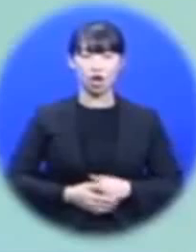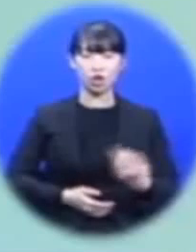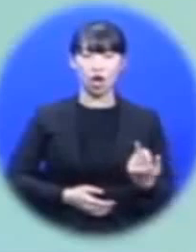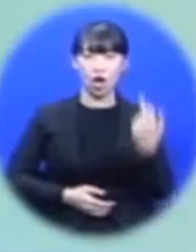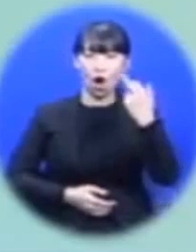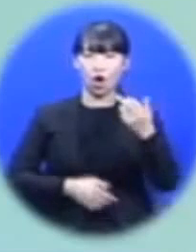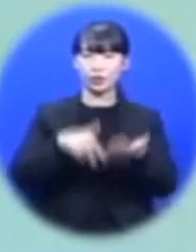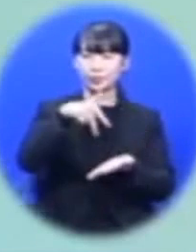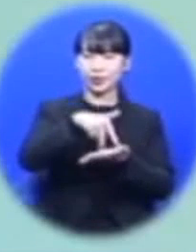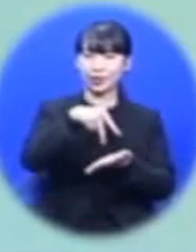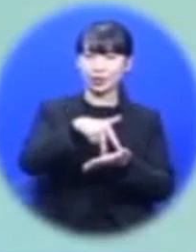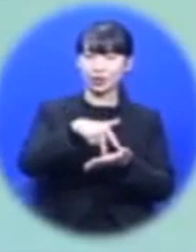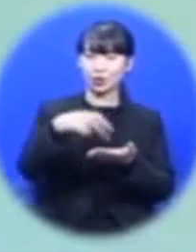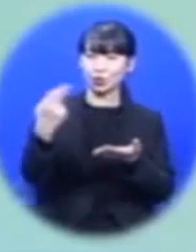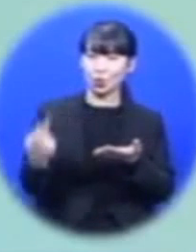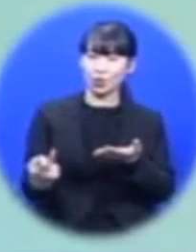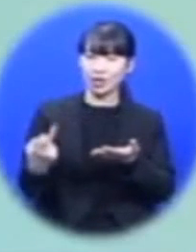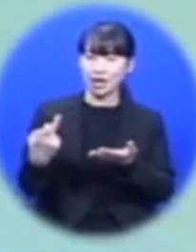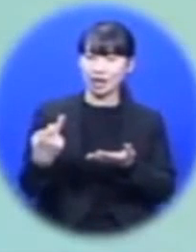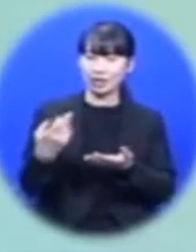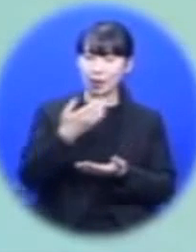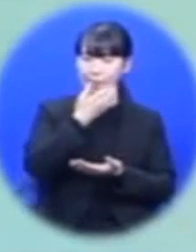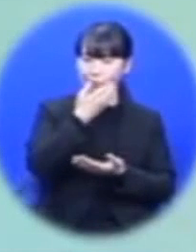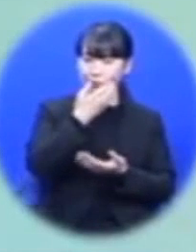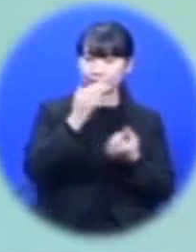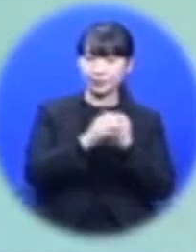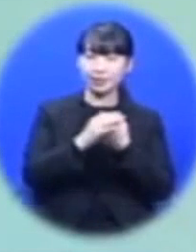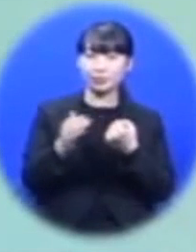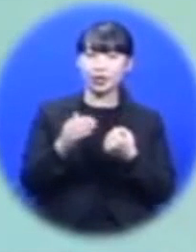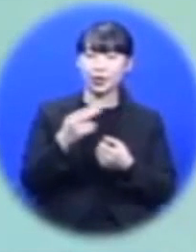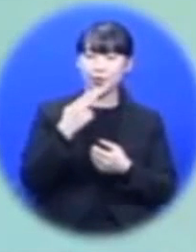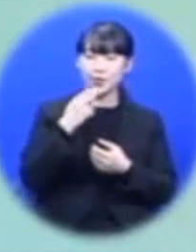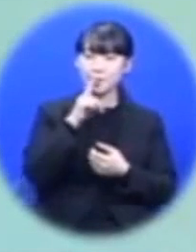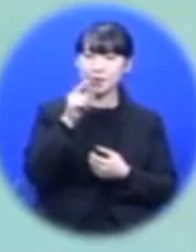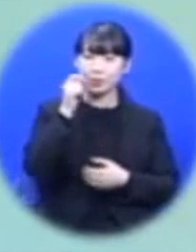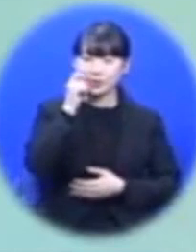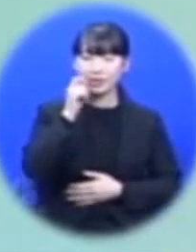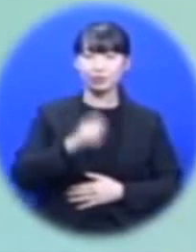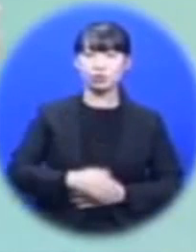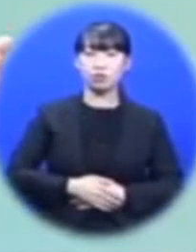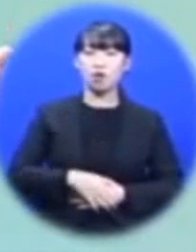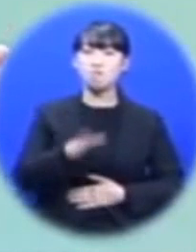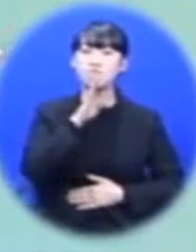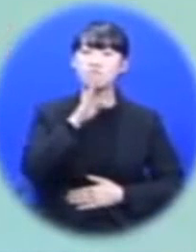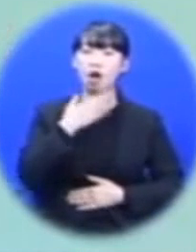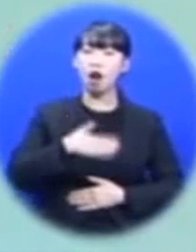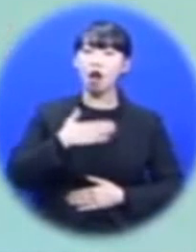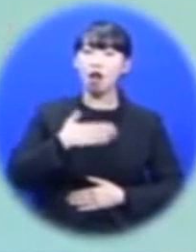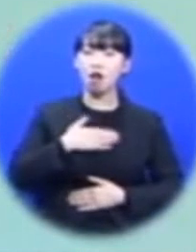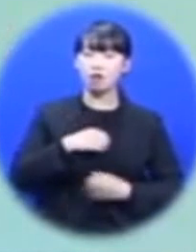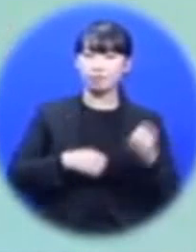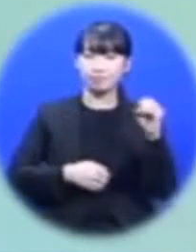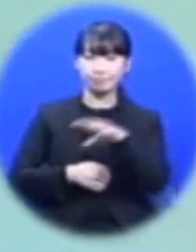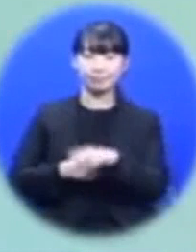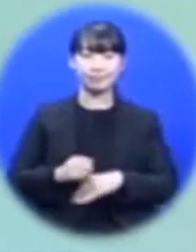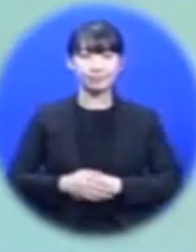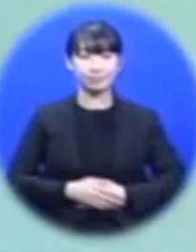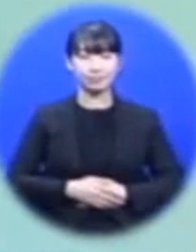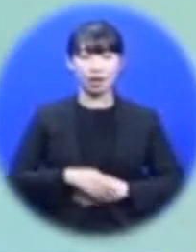동생한테 참아 아 나 그런 거 없어 이렇게 말을 못 하겠어서 그럼 나도 있지 이렇게 말은 했지만